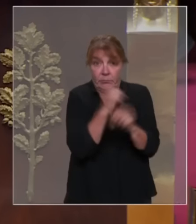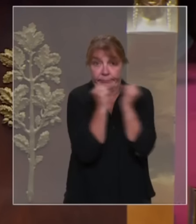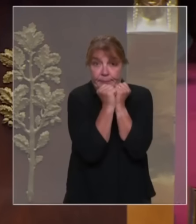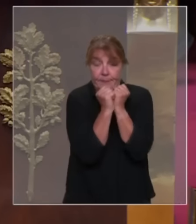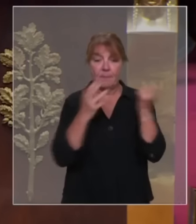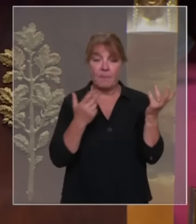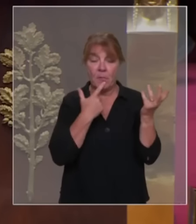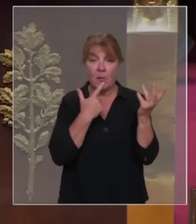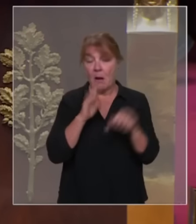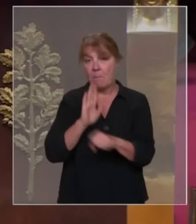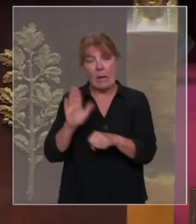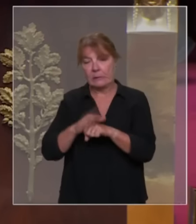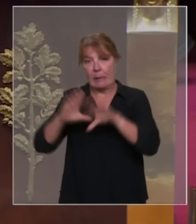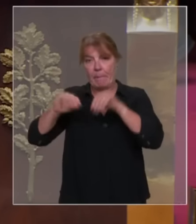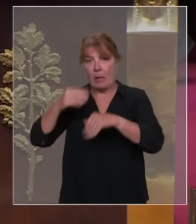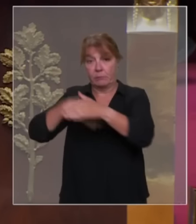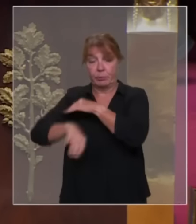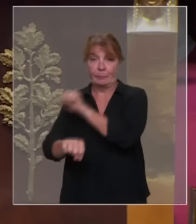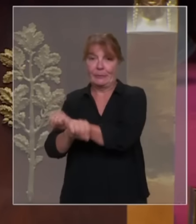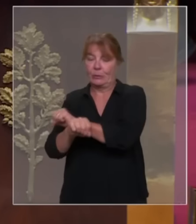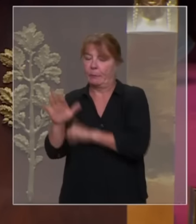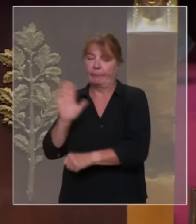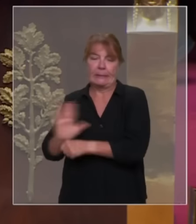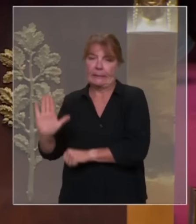Ce nombre de places est très insuffisant